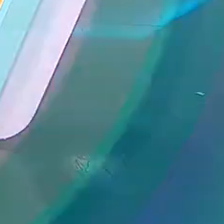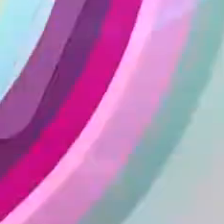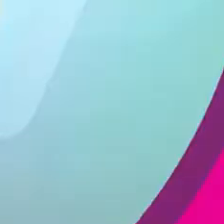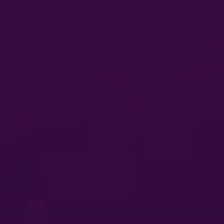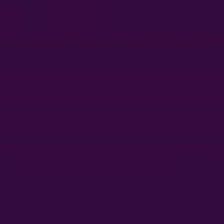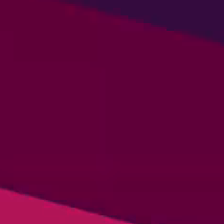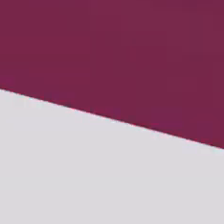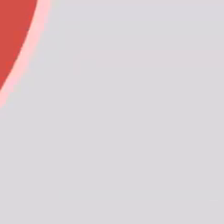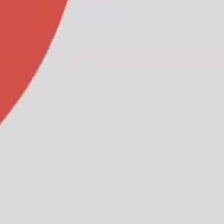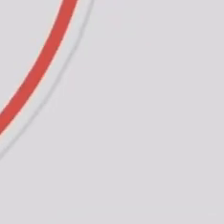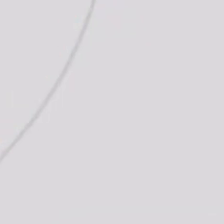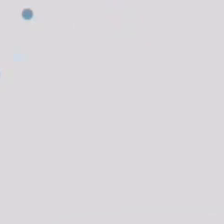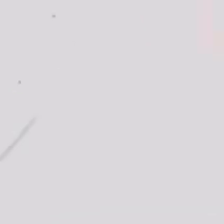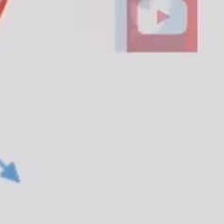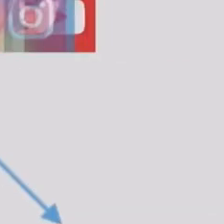Hai